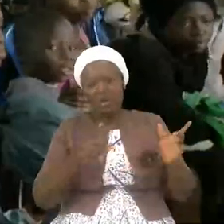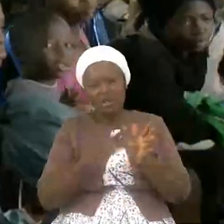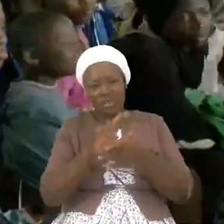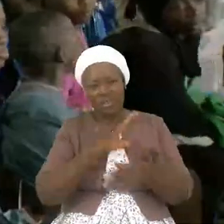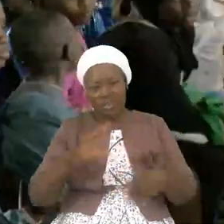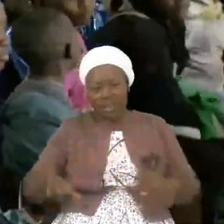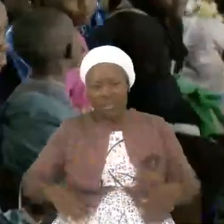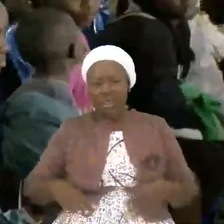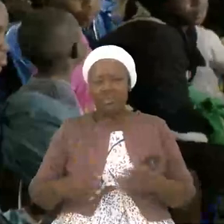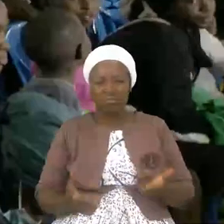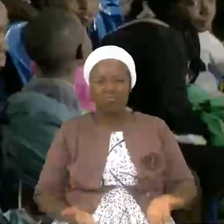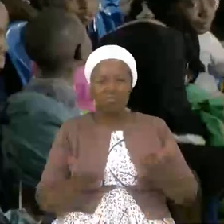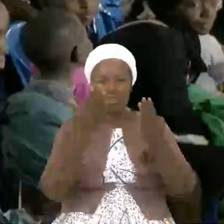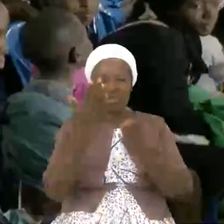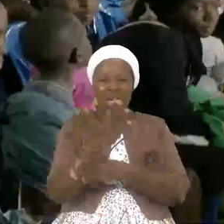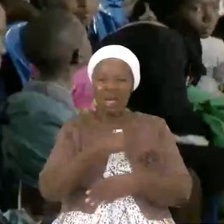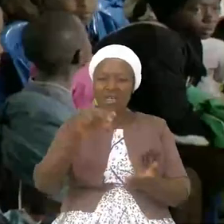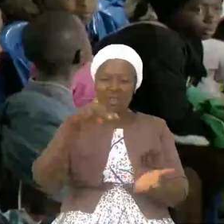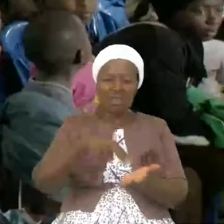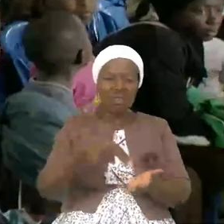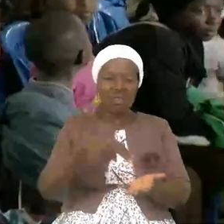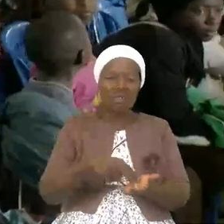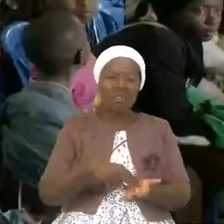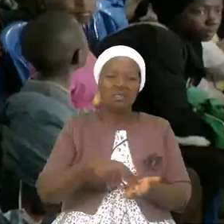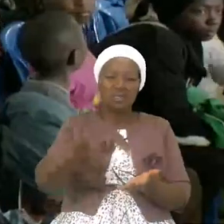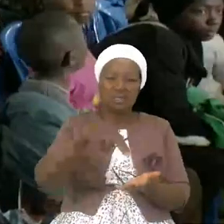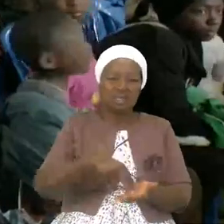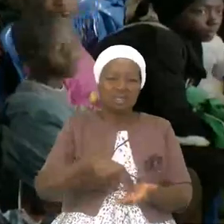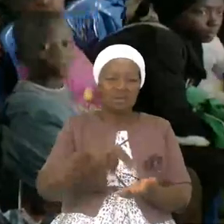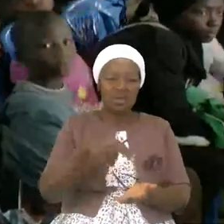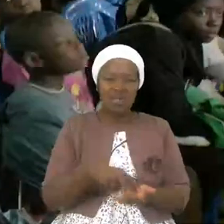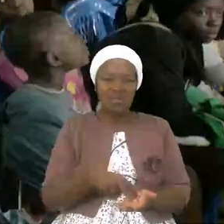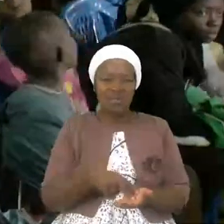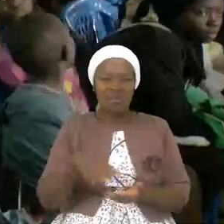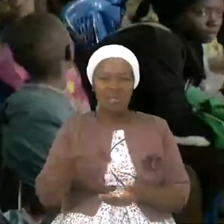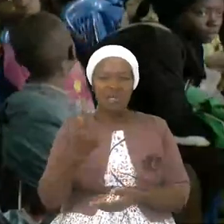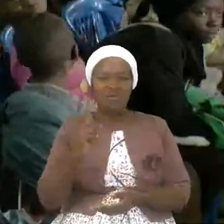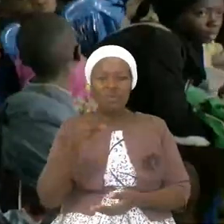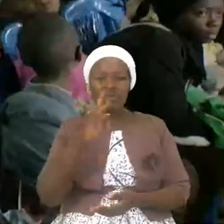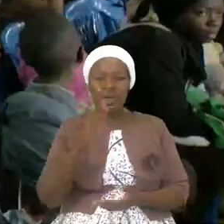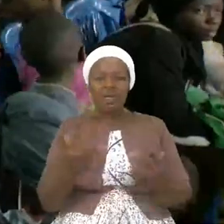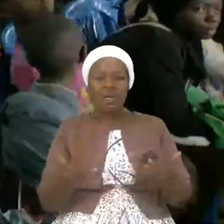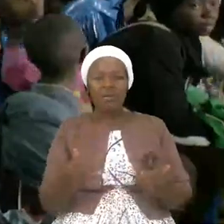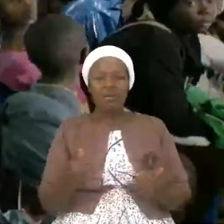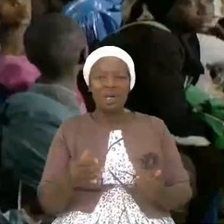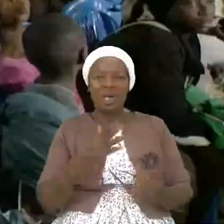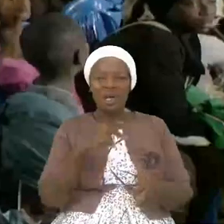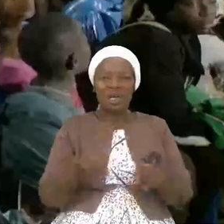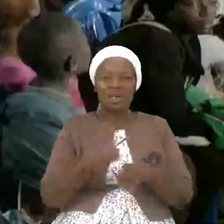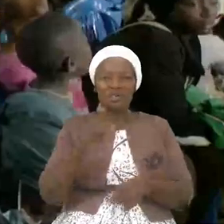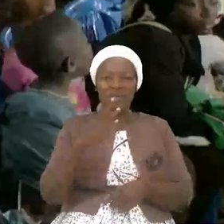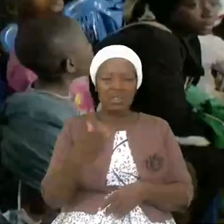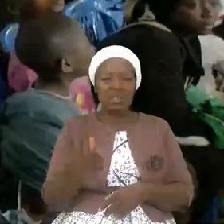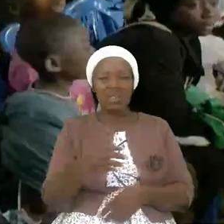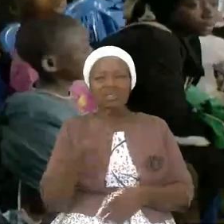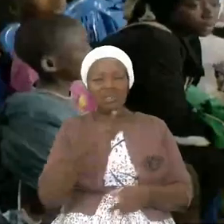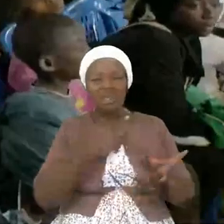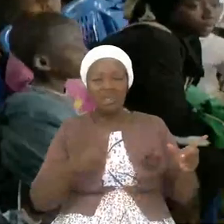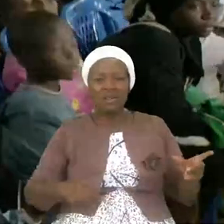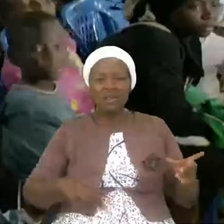Jésus-Christ? Lève ta main et mets-toi debout, mets-toi debout, n'importe où tu es. Et comme tu es là-bas, dis au